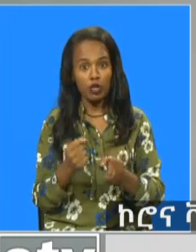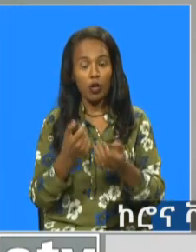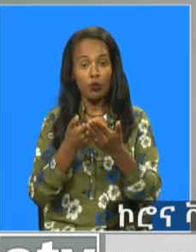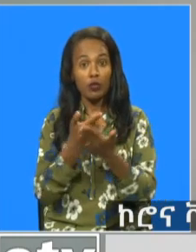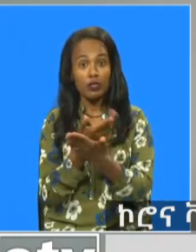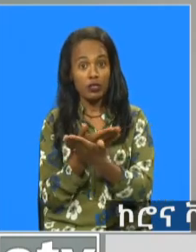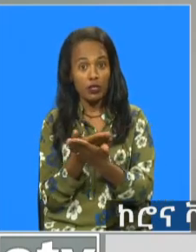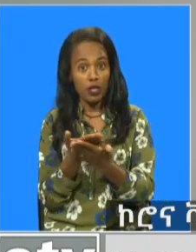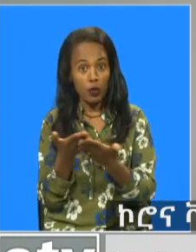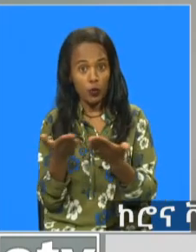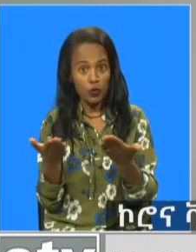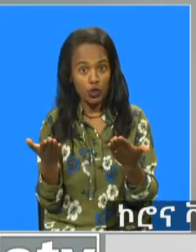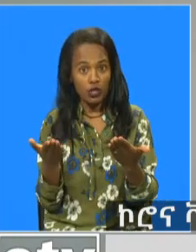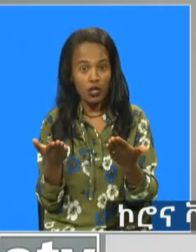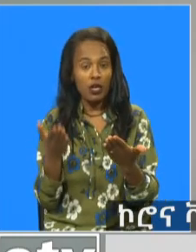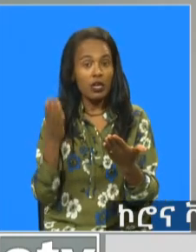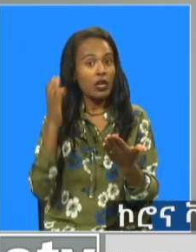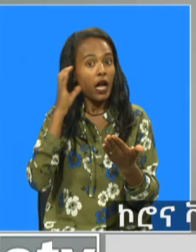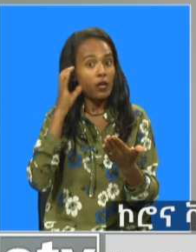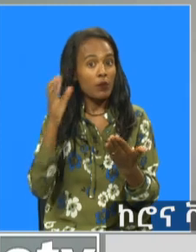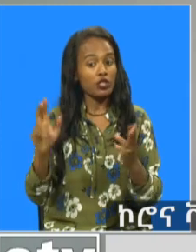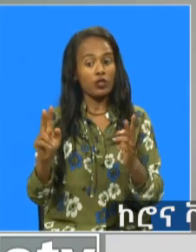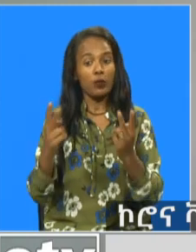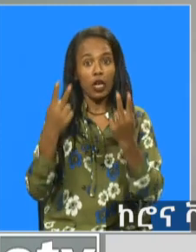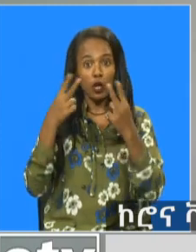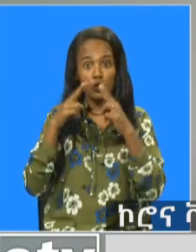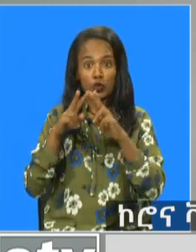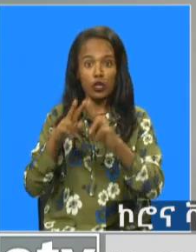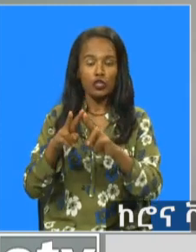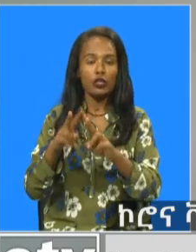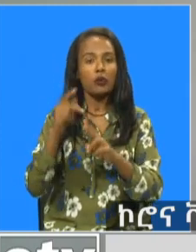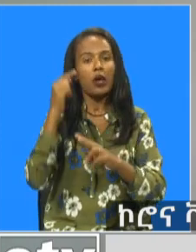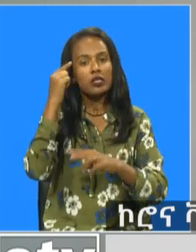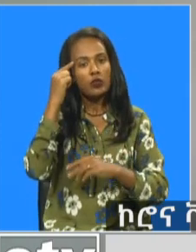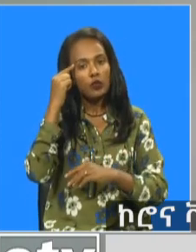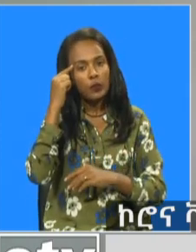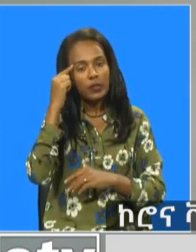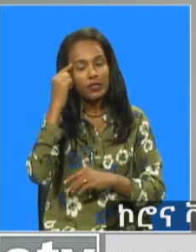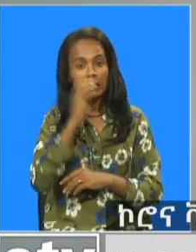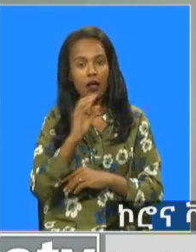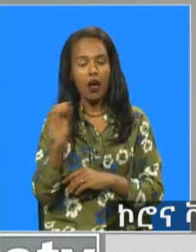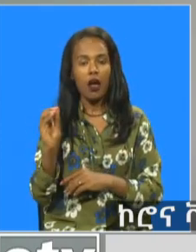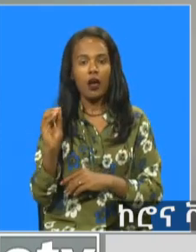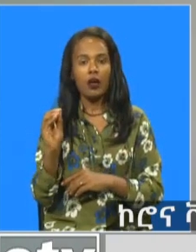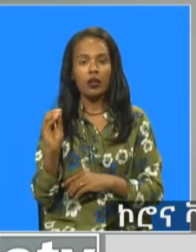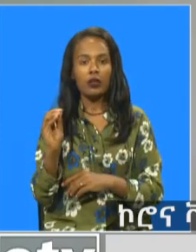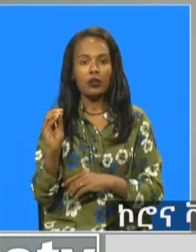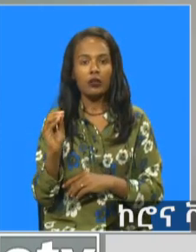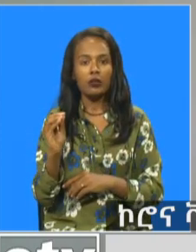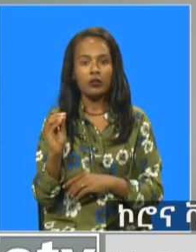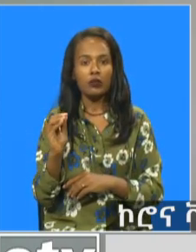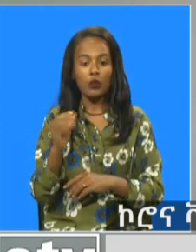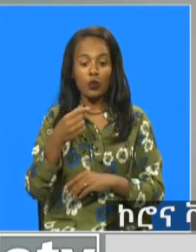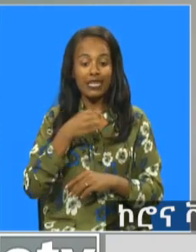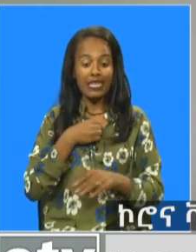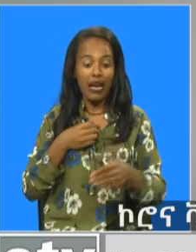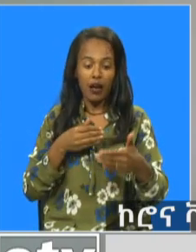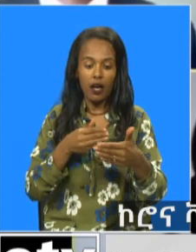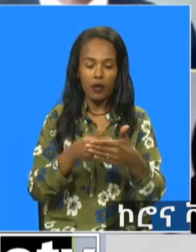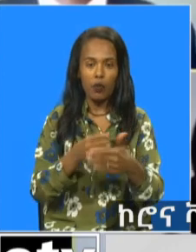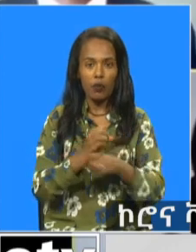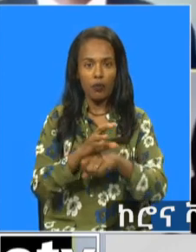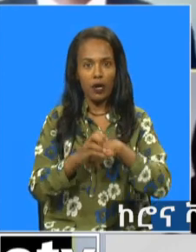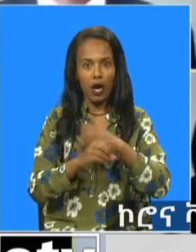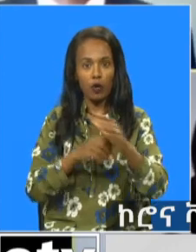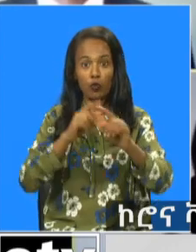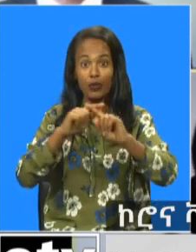እነዚህን ነገሮች እንደው አድማጮቻችን ተመልካቾቻችን ቢያስቡበት እና ወደኛ ጋቀርበው ቢመካከሩ